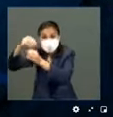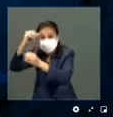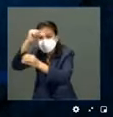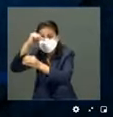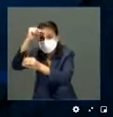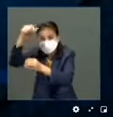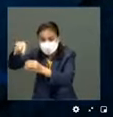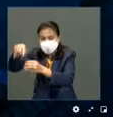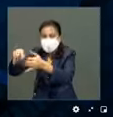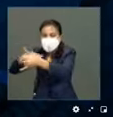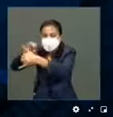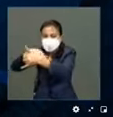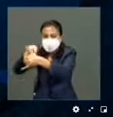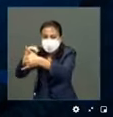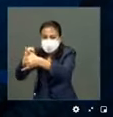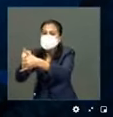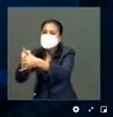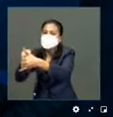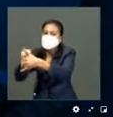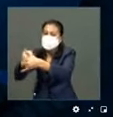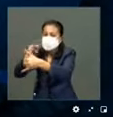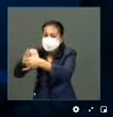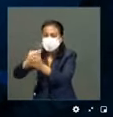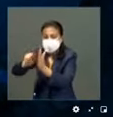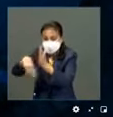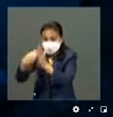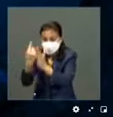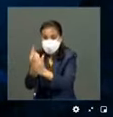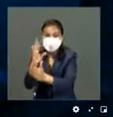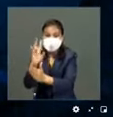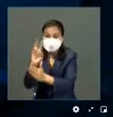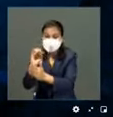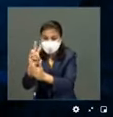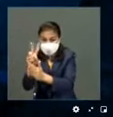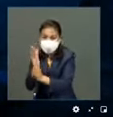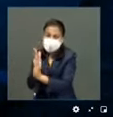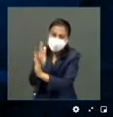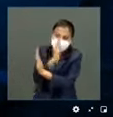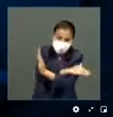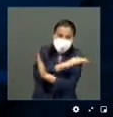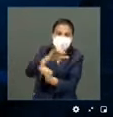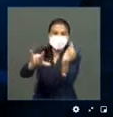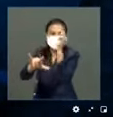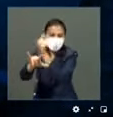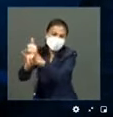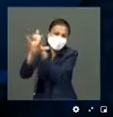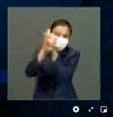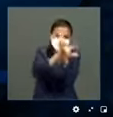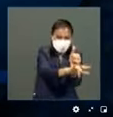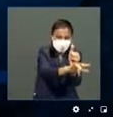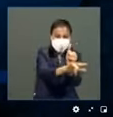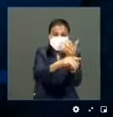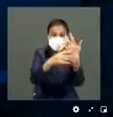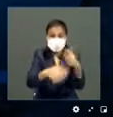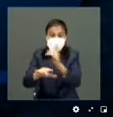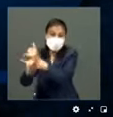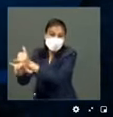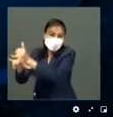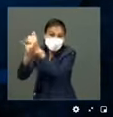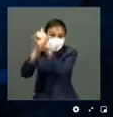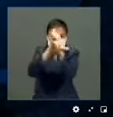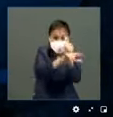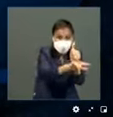ตรวจคัดกรองโควิดนะคะ72ชั่วโมงที่จะก่อนที่จะเดินทางรวมทั้งเมื่อขณะเดินทางจะมี